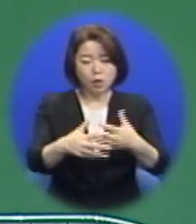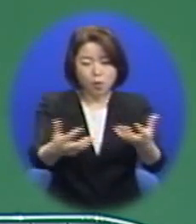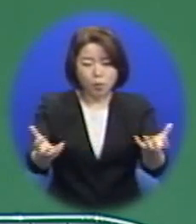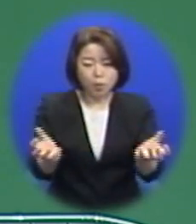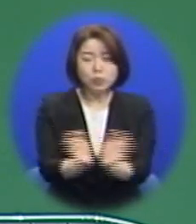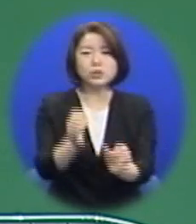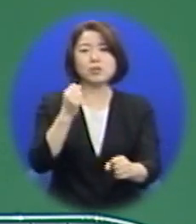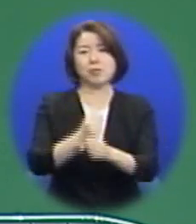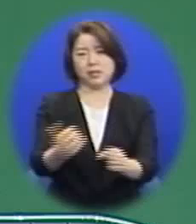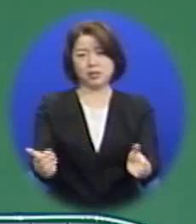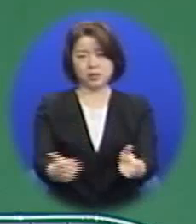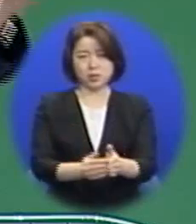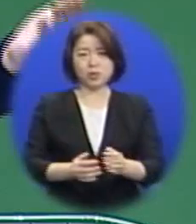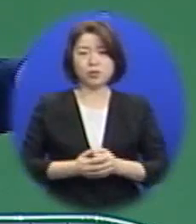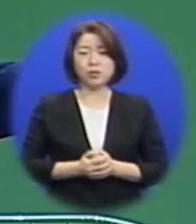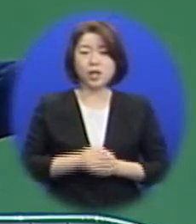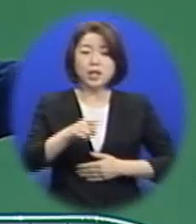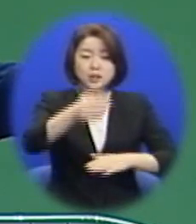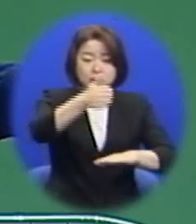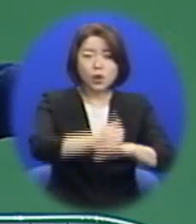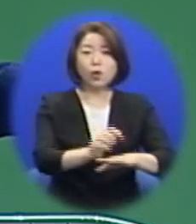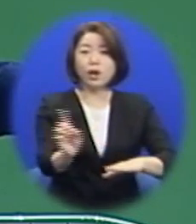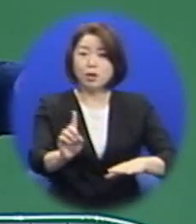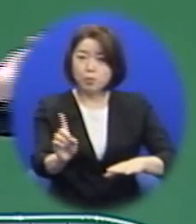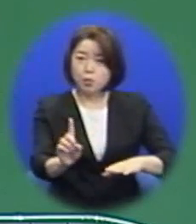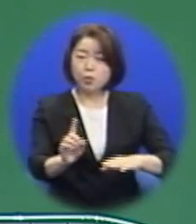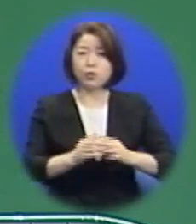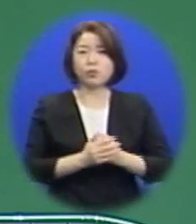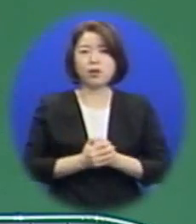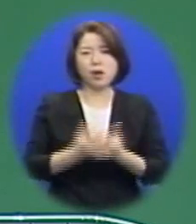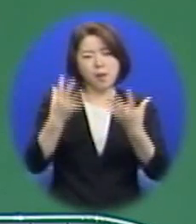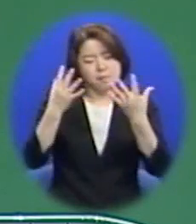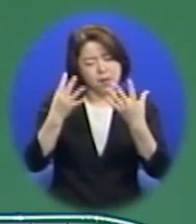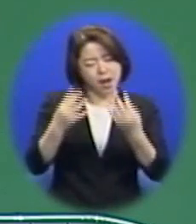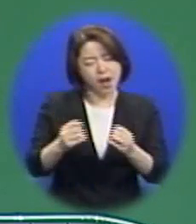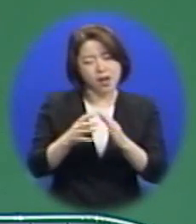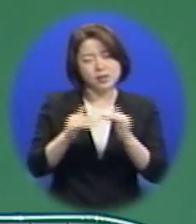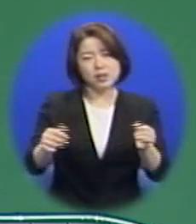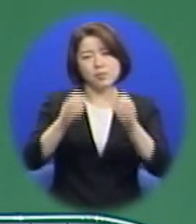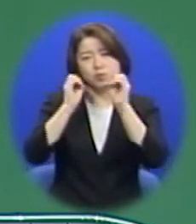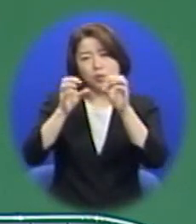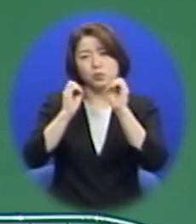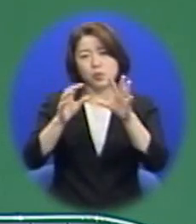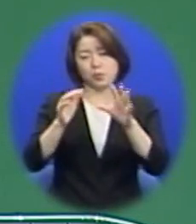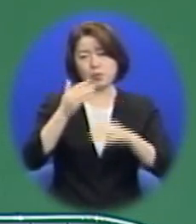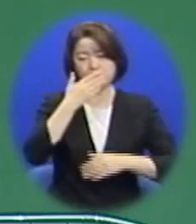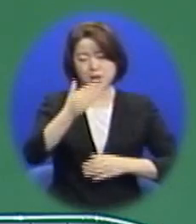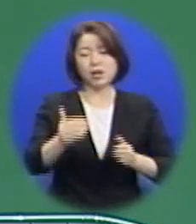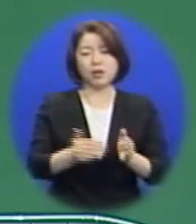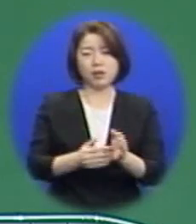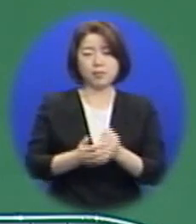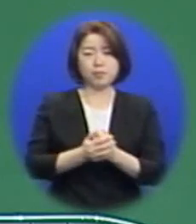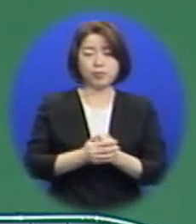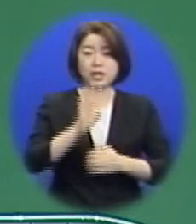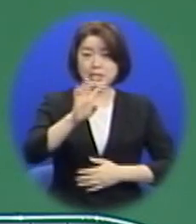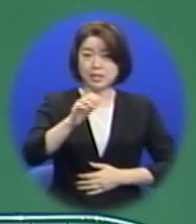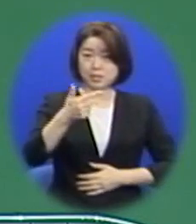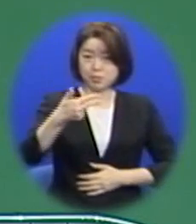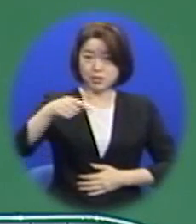거예요. 그 결과가 무엇입니까? 수많은 사람들이 전도가 된 겁니다. 47절에